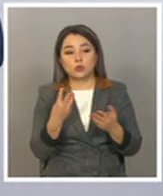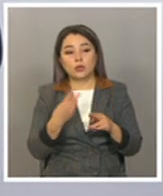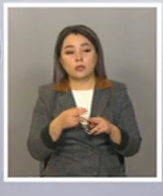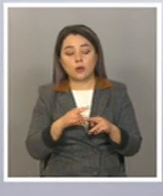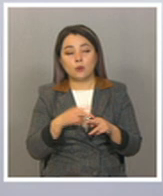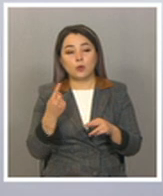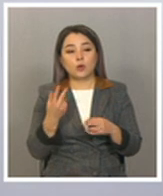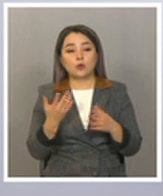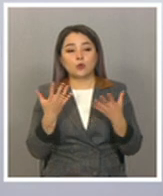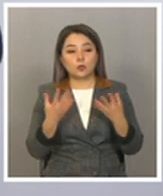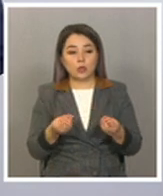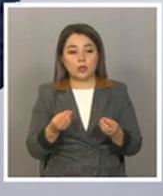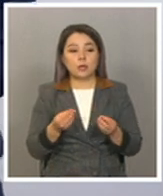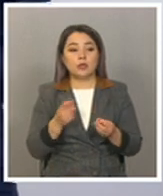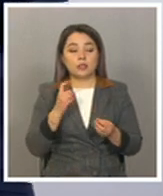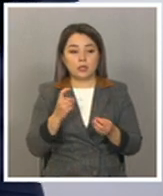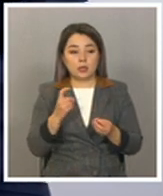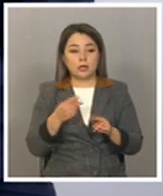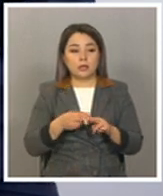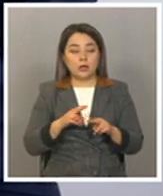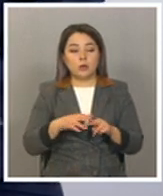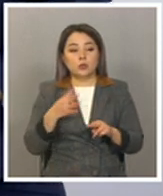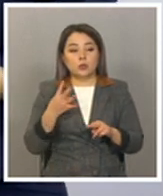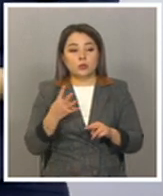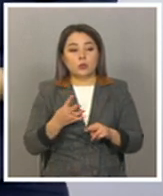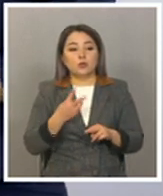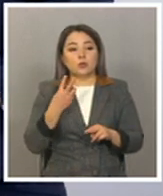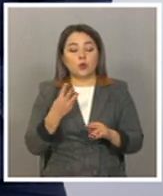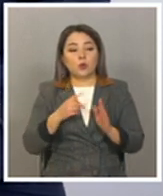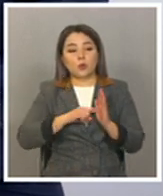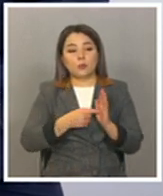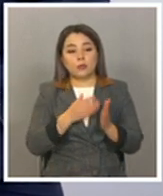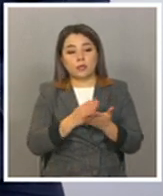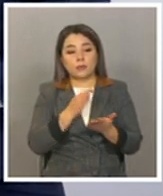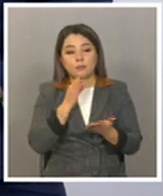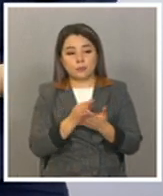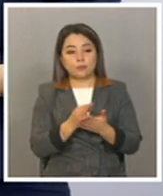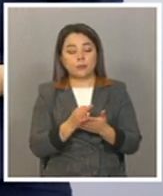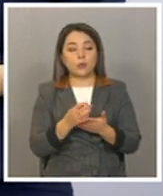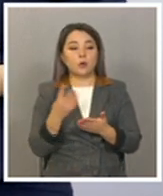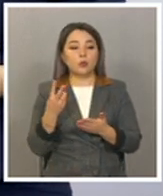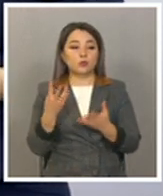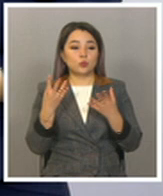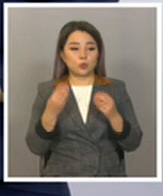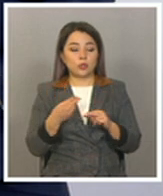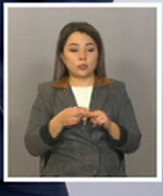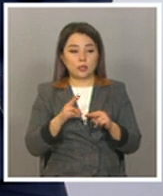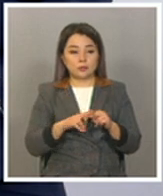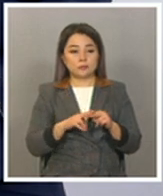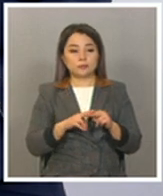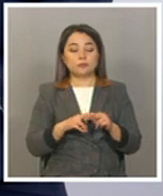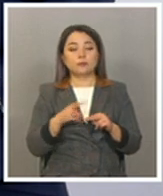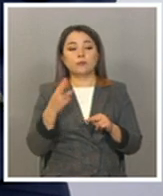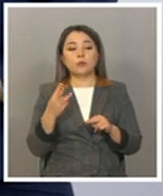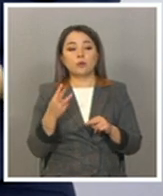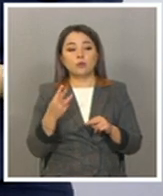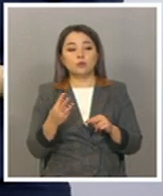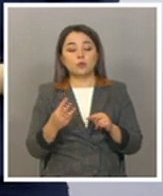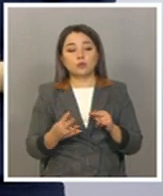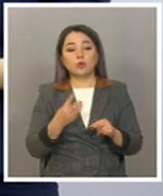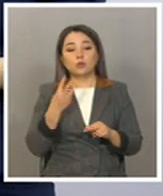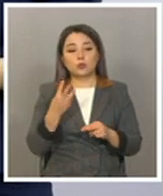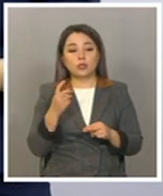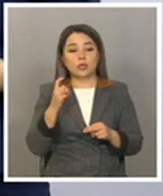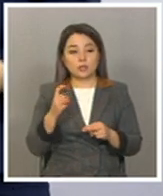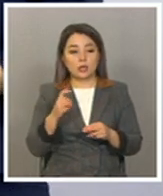күнгі оқыған бет санын x-ті 4-тен 3-ке көбейтеміз. Сонда үшінші күнгі оқыған бет саны 4-тен 3